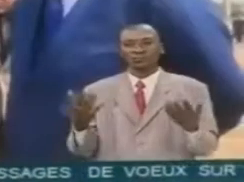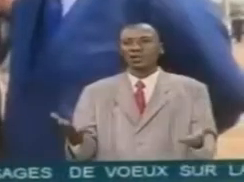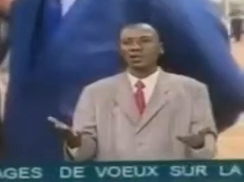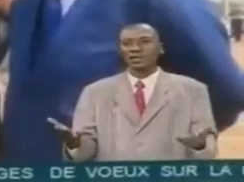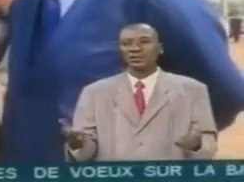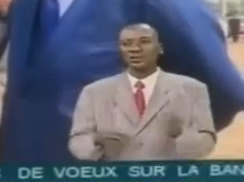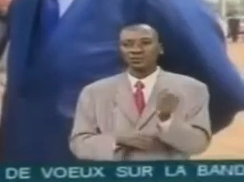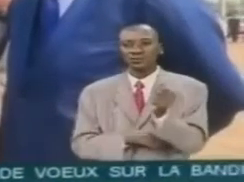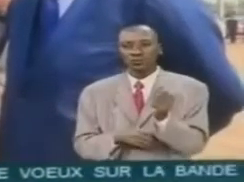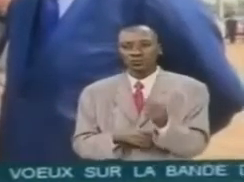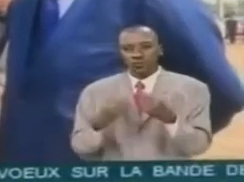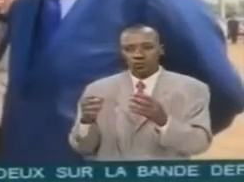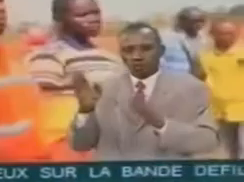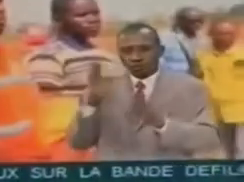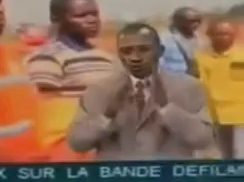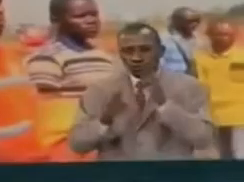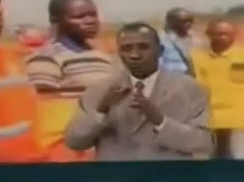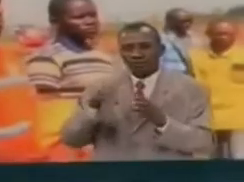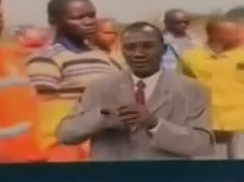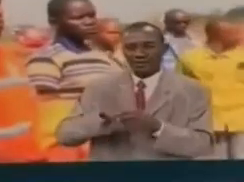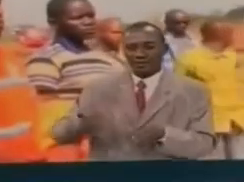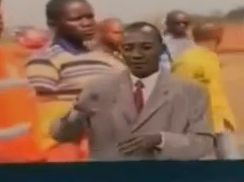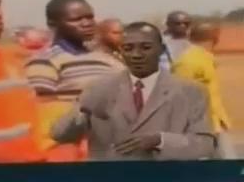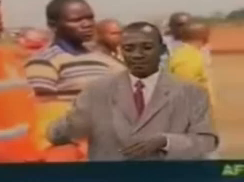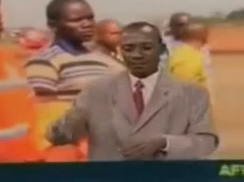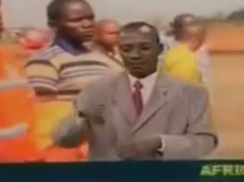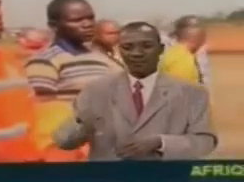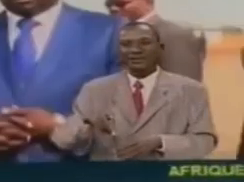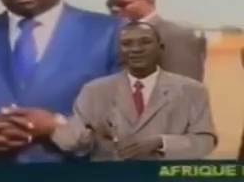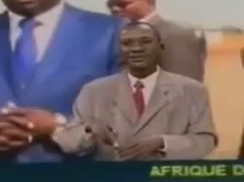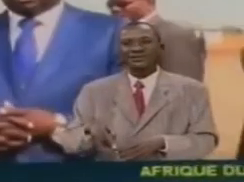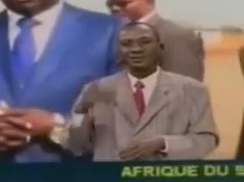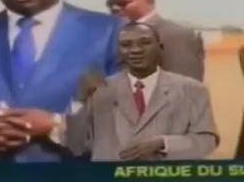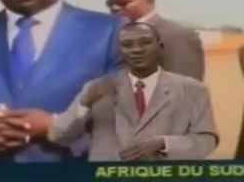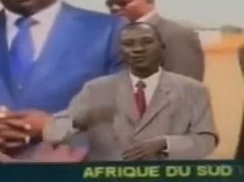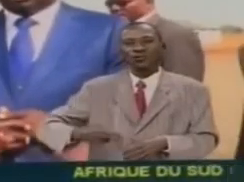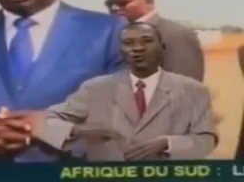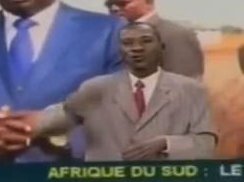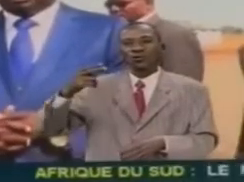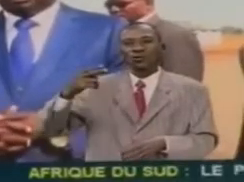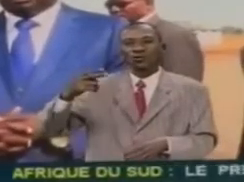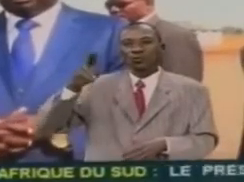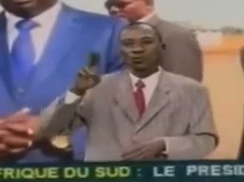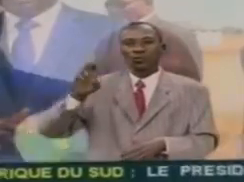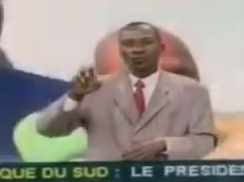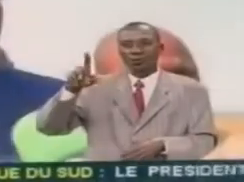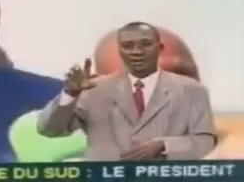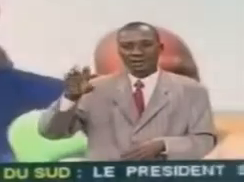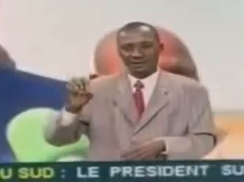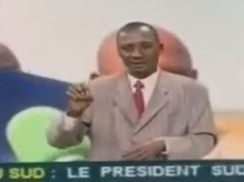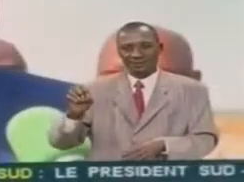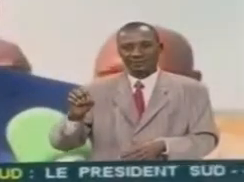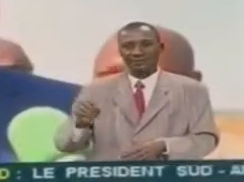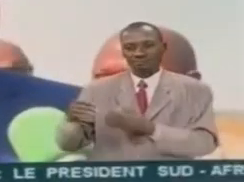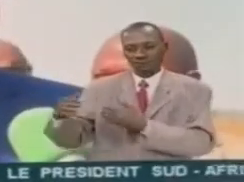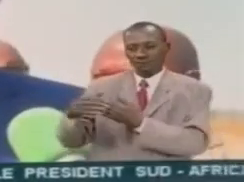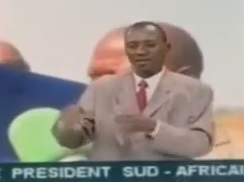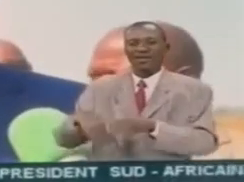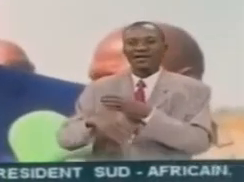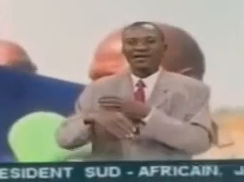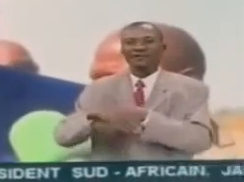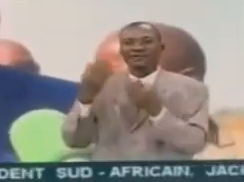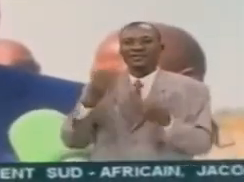Centrafricains. Crime qui avait conduit à l'assassinat lâche et crapuleux de 22 casques bleus des Nations Unies d'origine